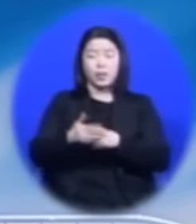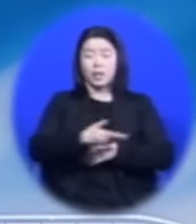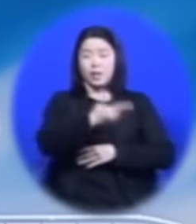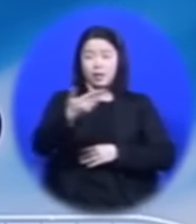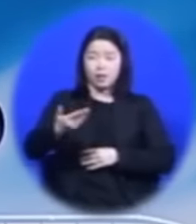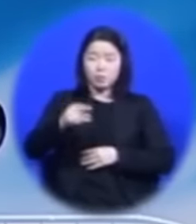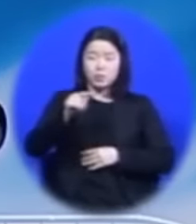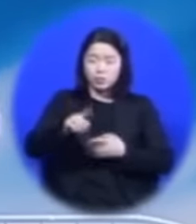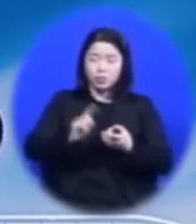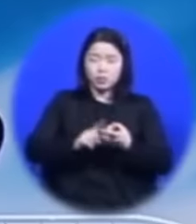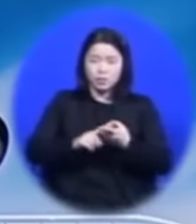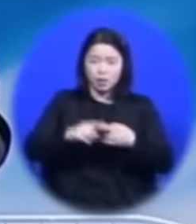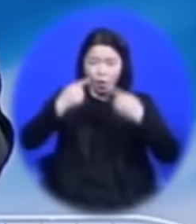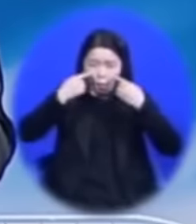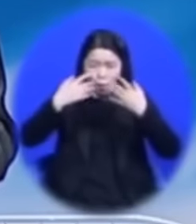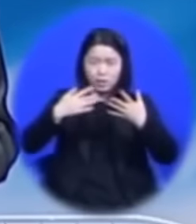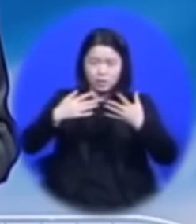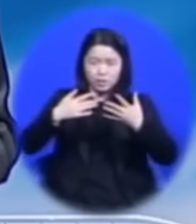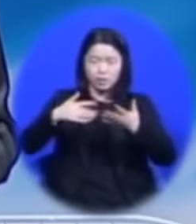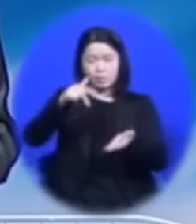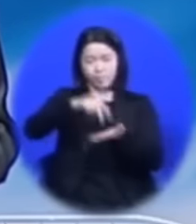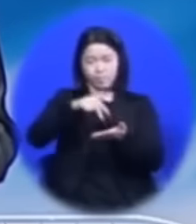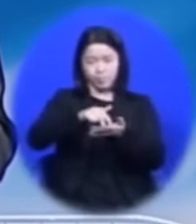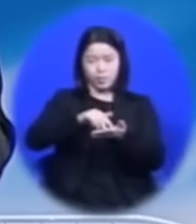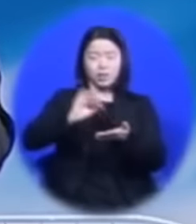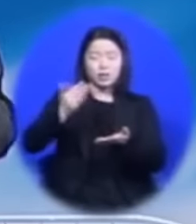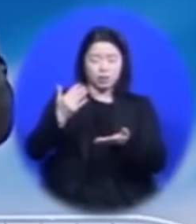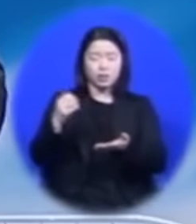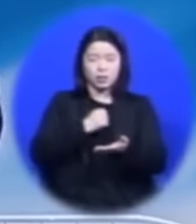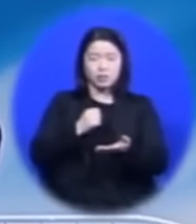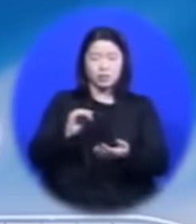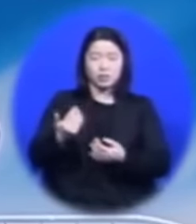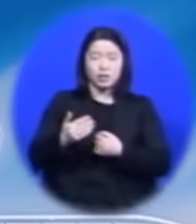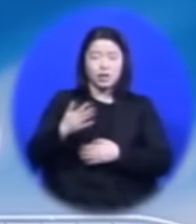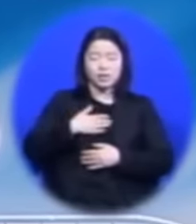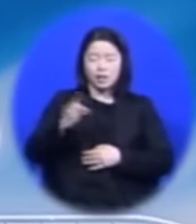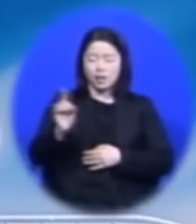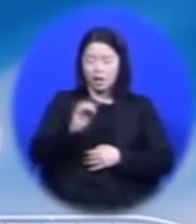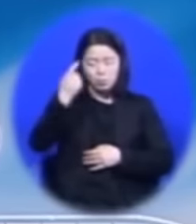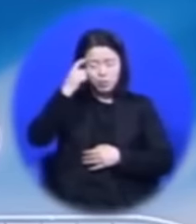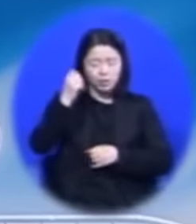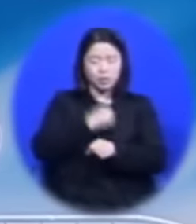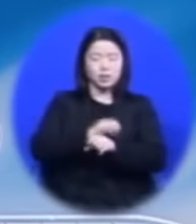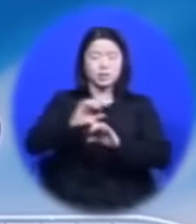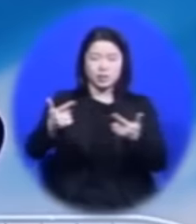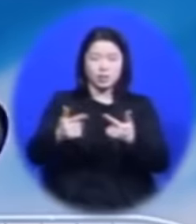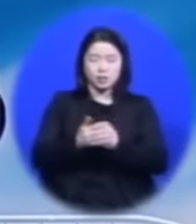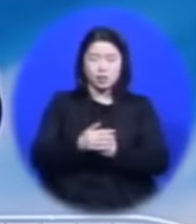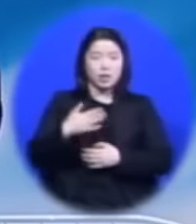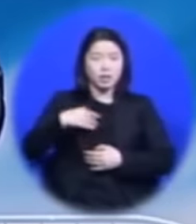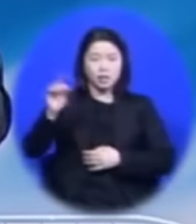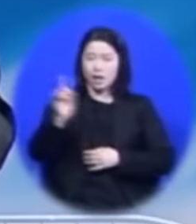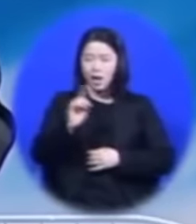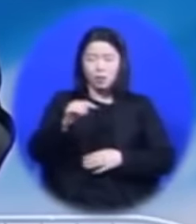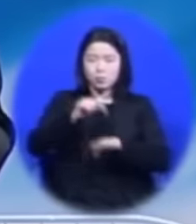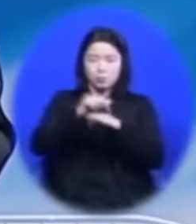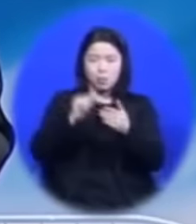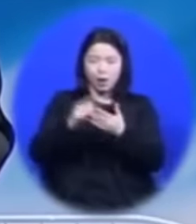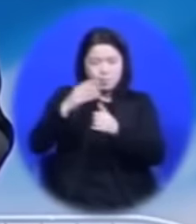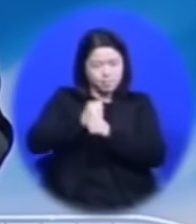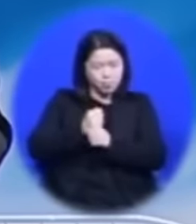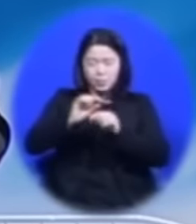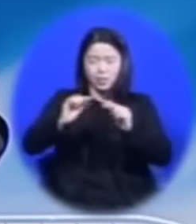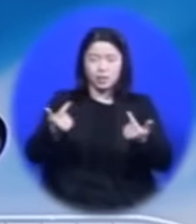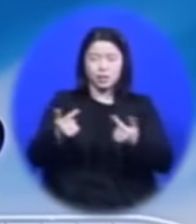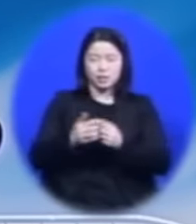여러분들이 그 점에 대해서 명확한 태도를 가져야 돼요. 나는 아무 생각이나 하지 않을 거야. 나는 아무 마음이나 품지 않을